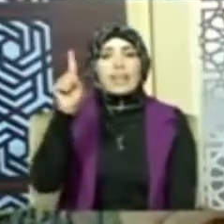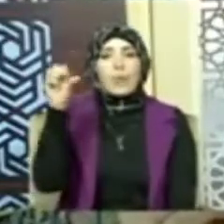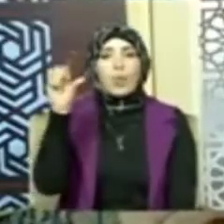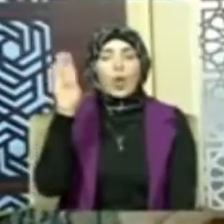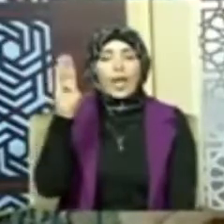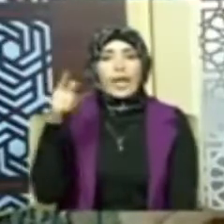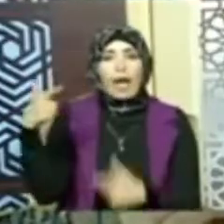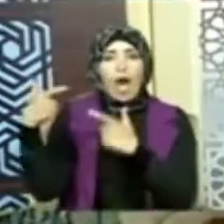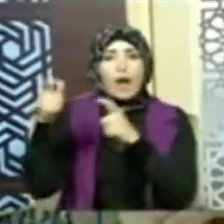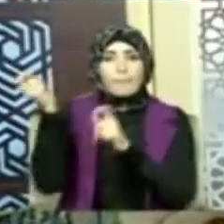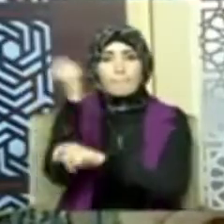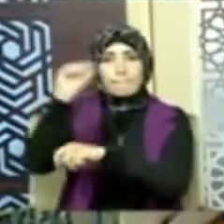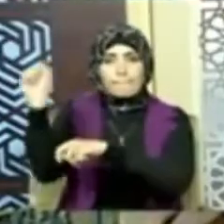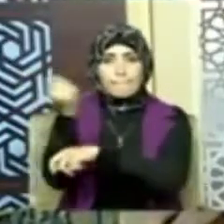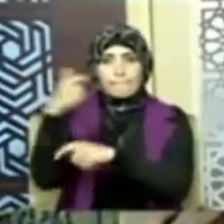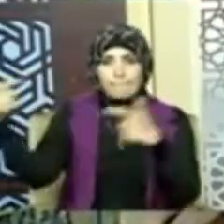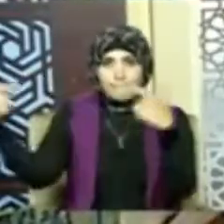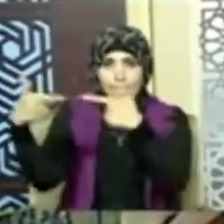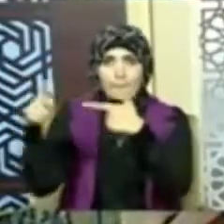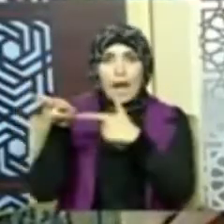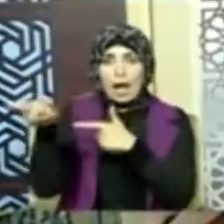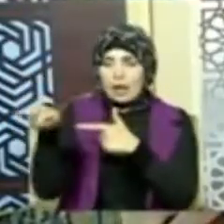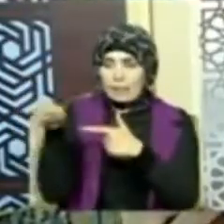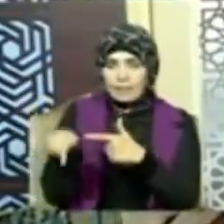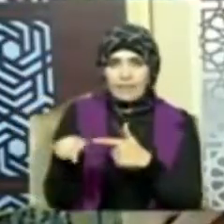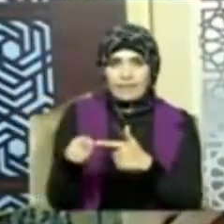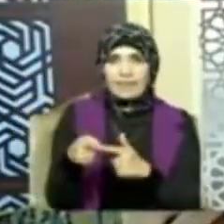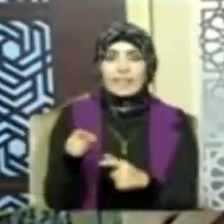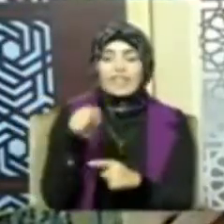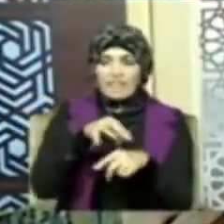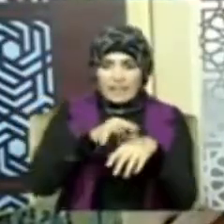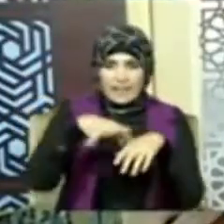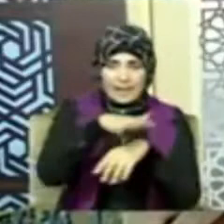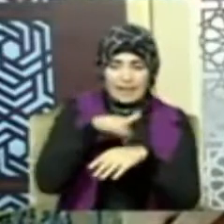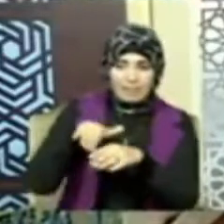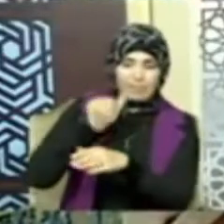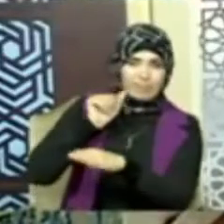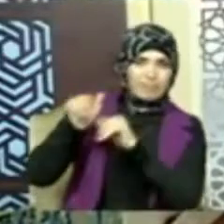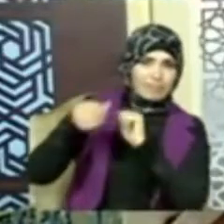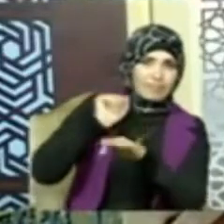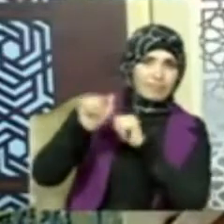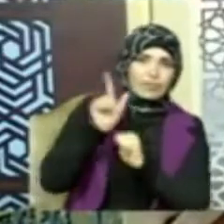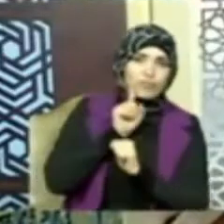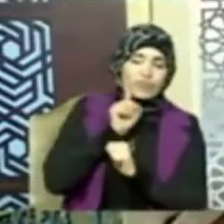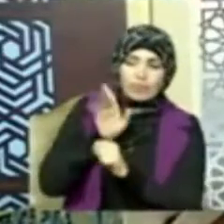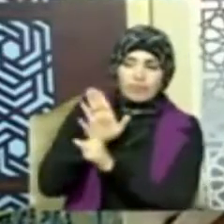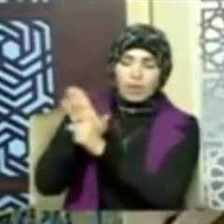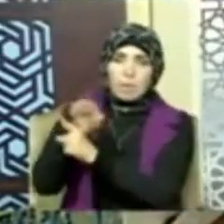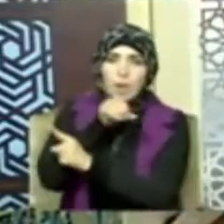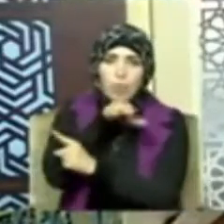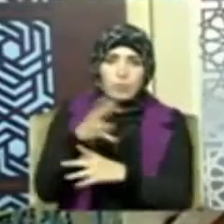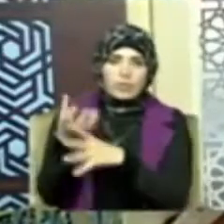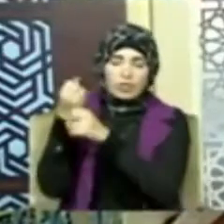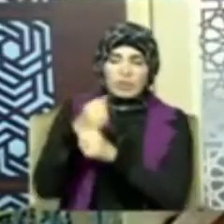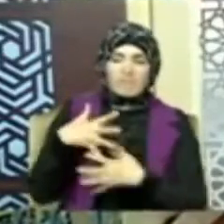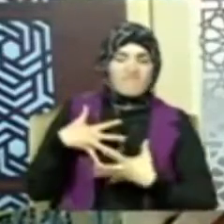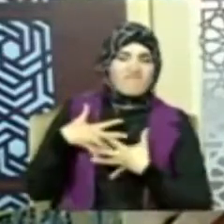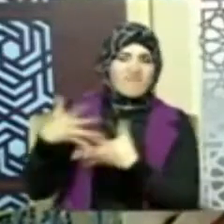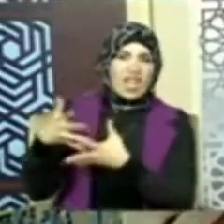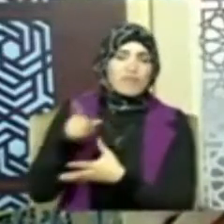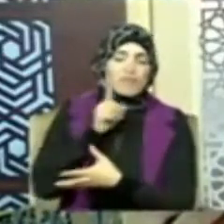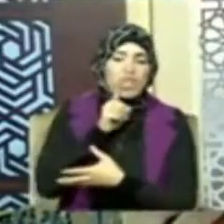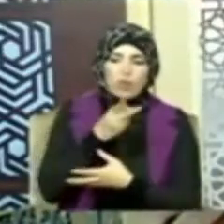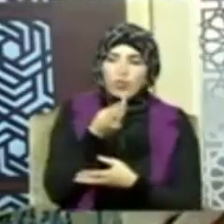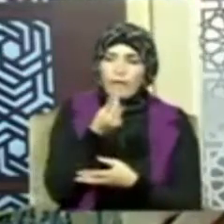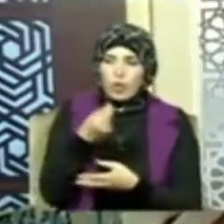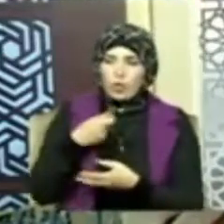مترابطة: فرح المخلفون بمقعدهم خلاف رسول الله، وكرهوا أن يجاهدوا